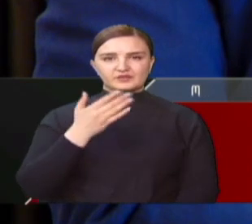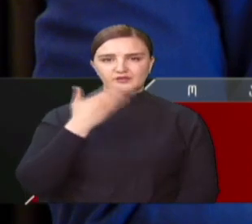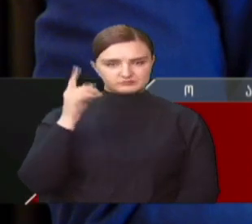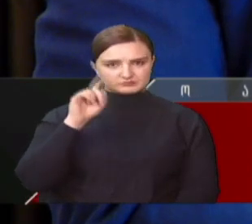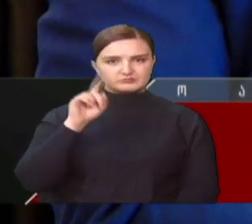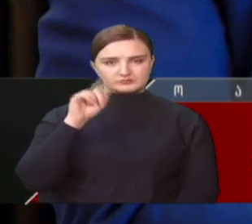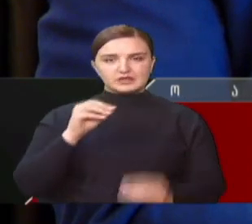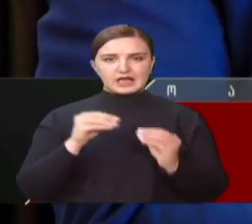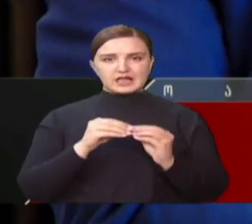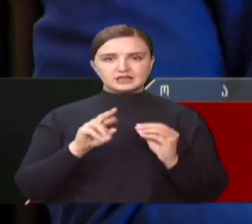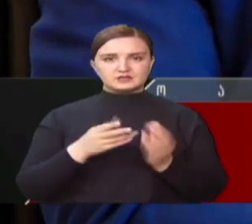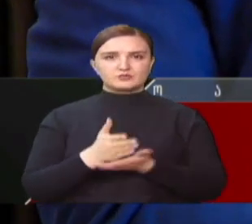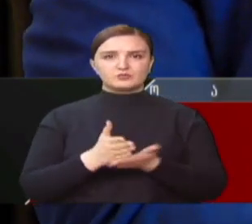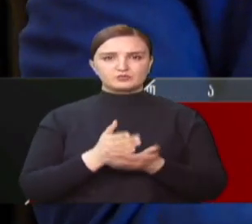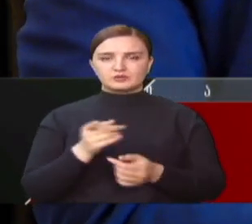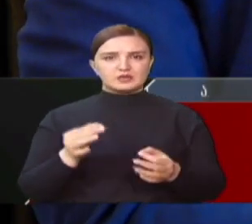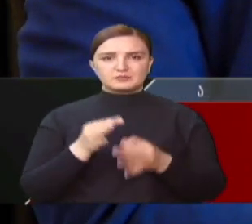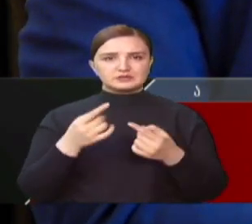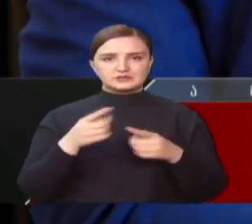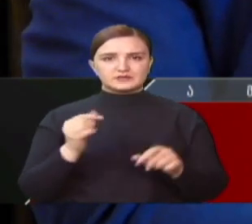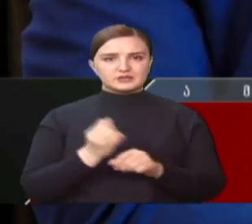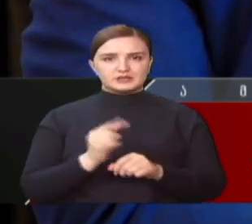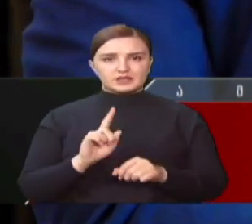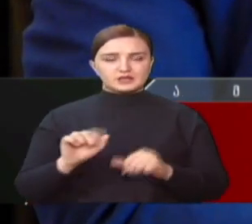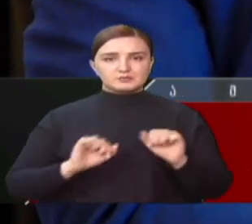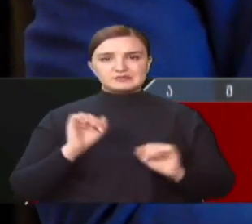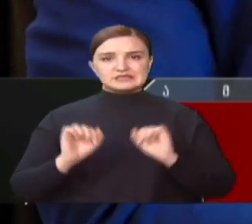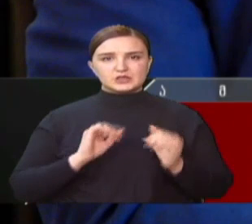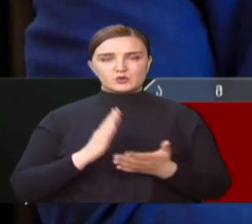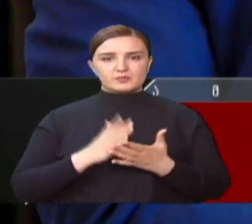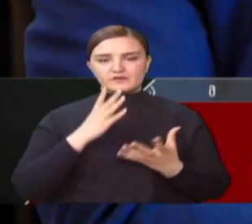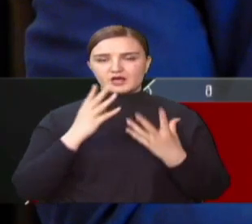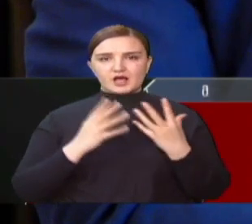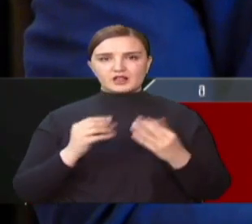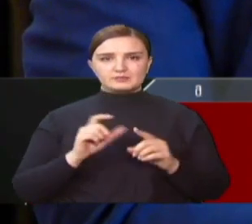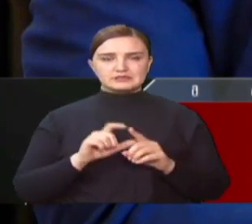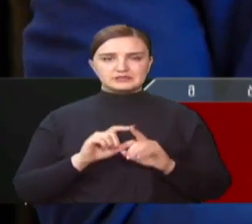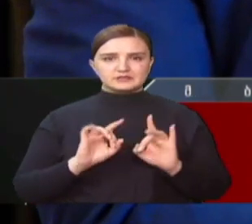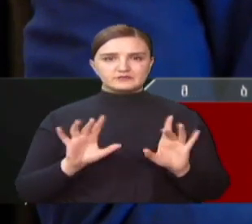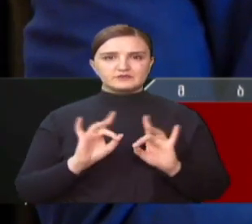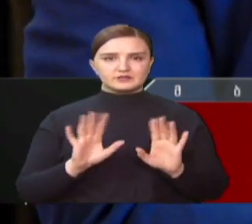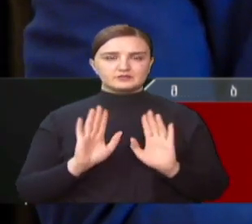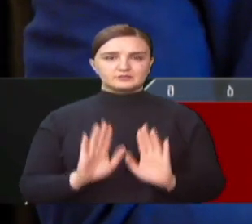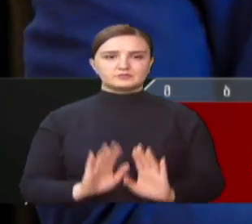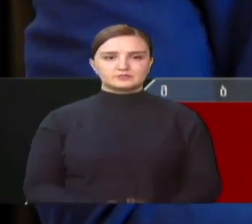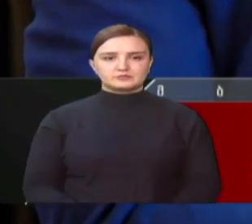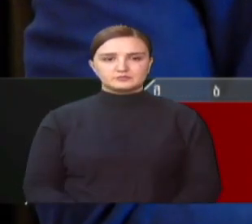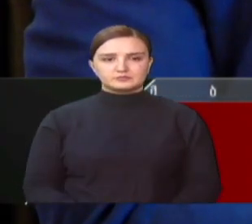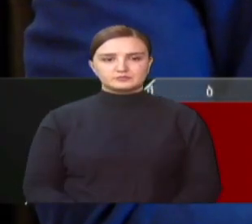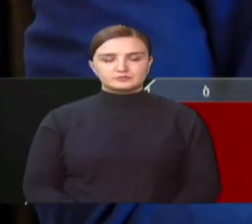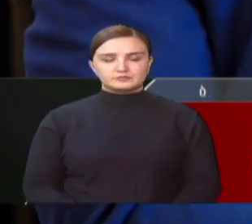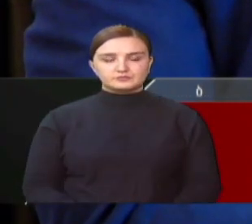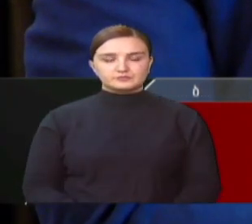წელია სხვა საერთოდ არ აკეთებს ნაციონალურ მოძრაობა, გარდა იმისა, რომ აქ ცდელობები ყალბი ნარატივი დეზინფორმაციით, მათ